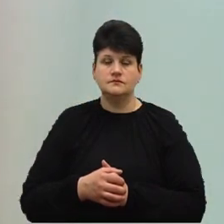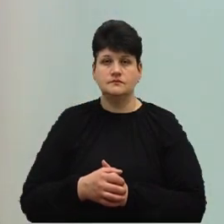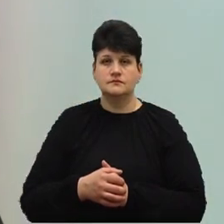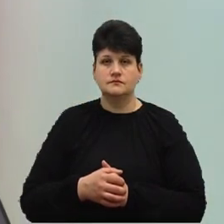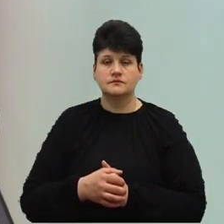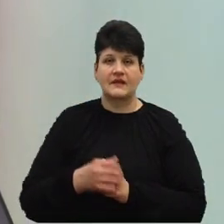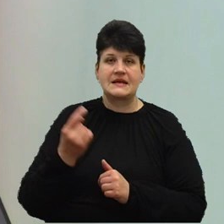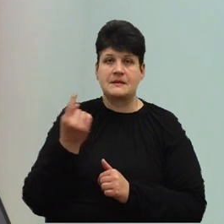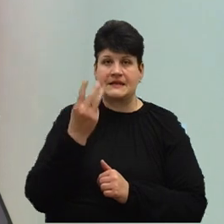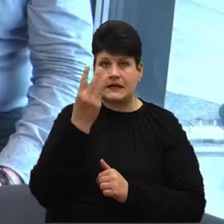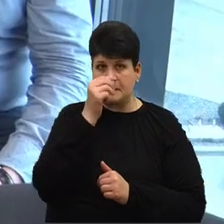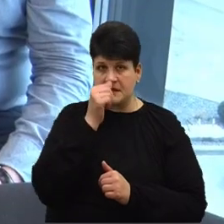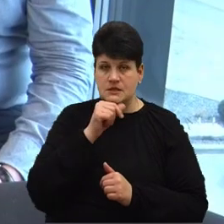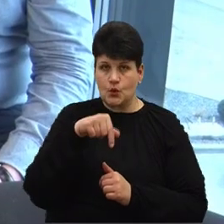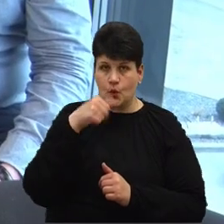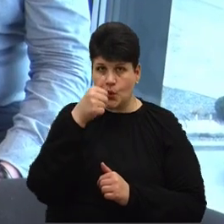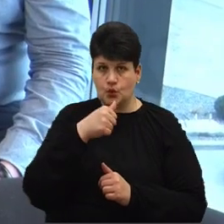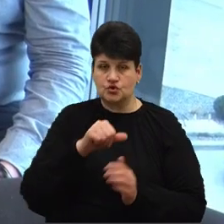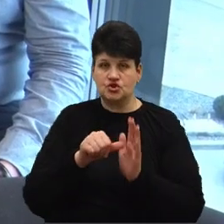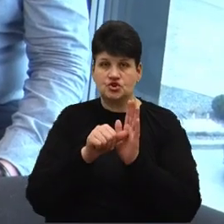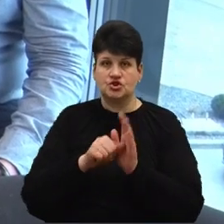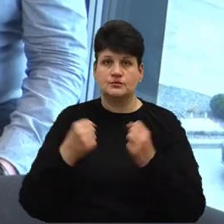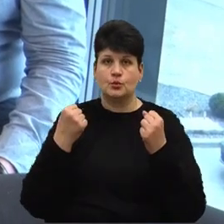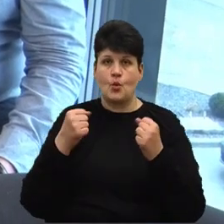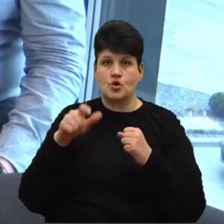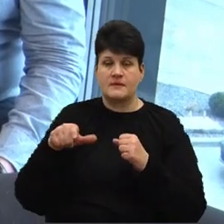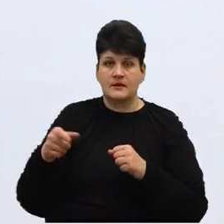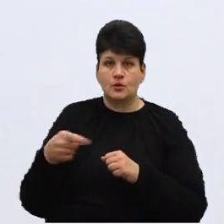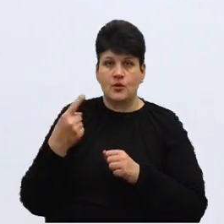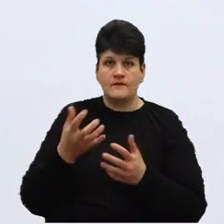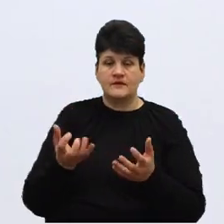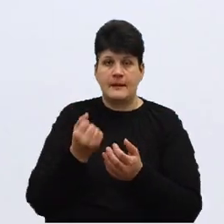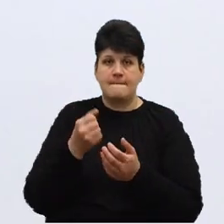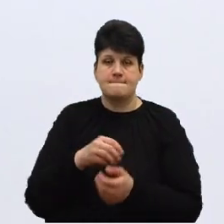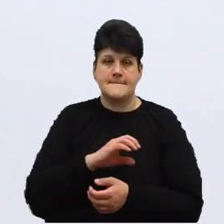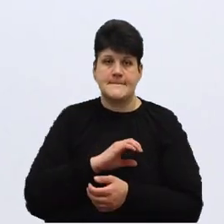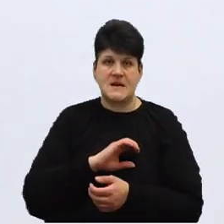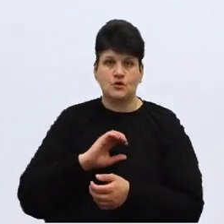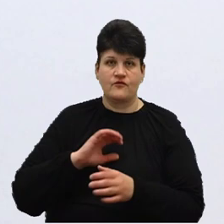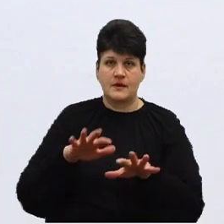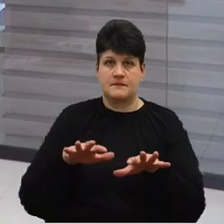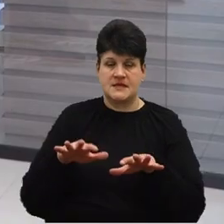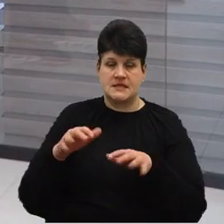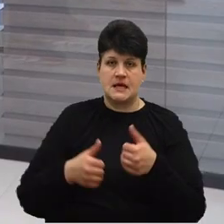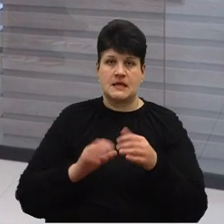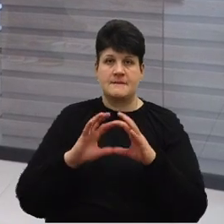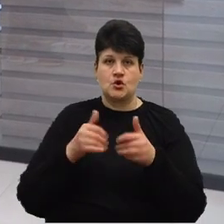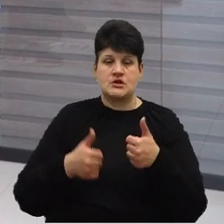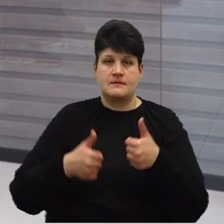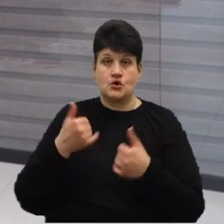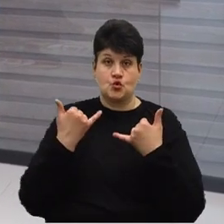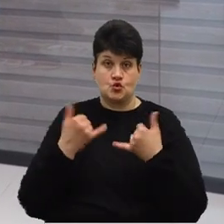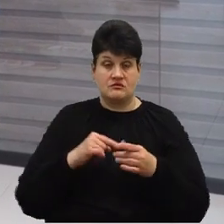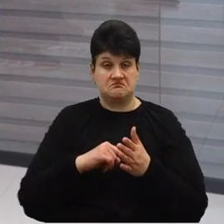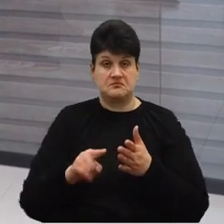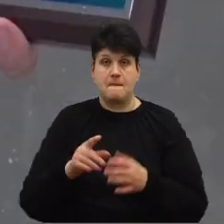За перші 3 місяці цього року 6 спортсменів з Тернопільщини вибороли призові місця на міжнародних змаганнях. Сьогодні їх та їхніх тренерів